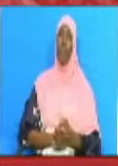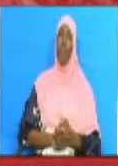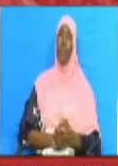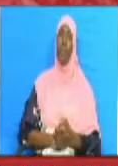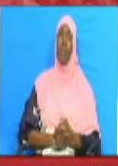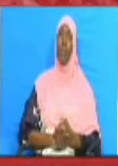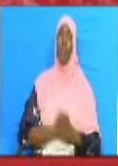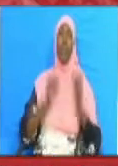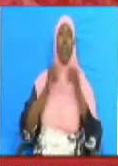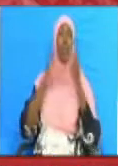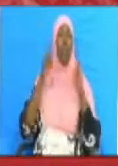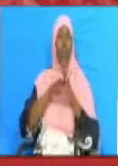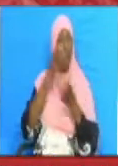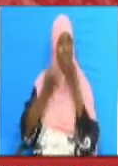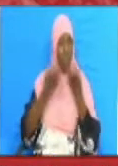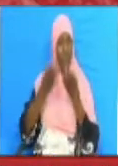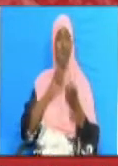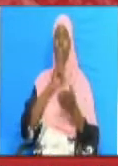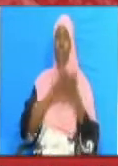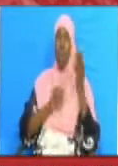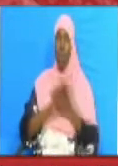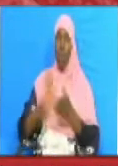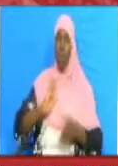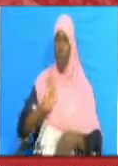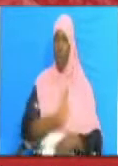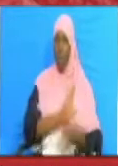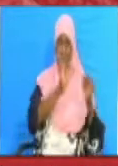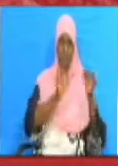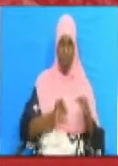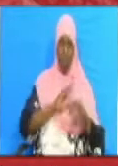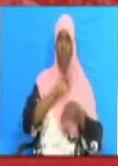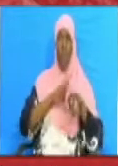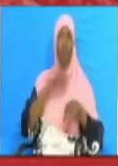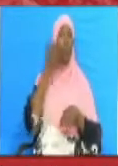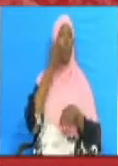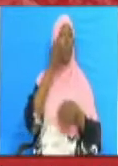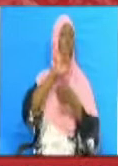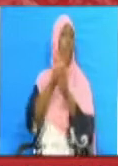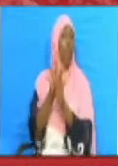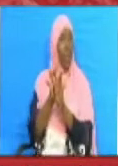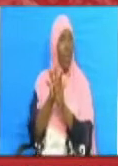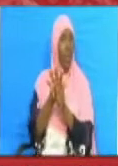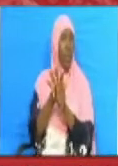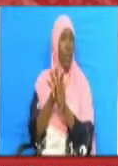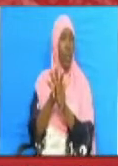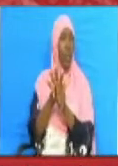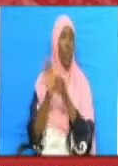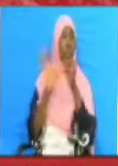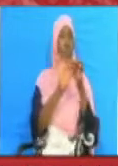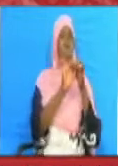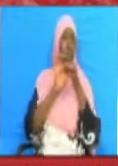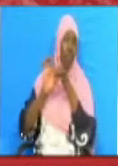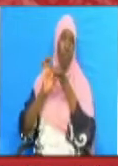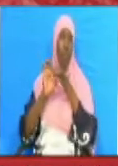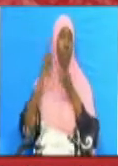Taarifa zaidi kwenye kapu la uchumi. Tunaarifiwa bodi ya hazina ya kitaifa ya ugonjwa wa COVID-19 kwa ushirikiano na Wakfu wa Equity